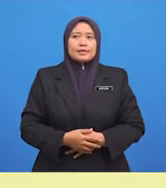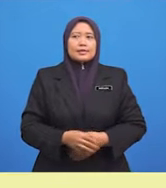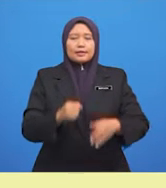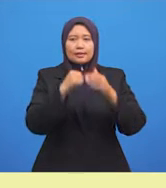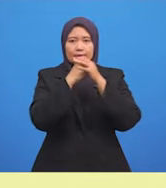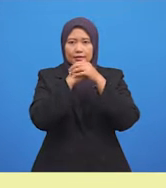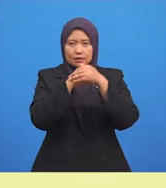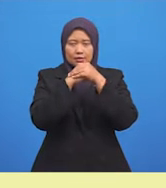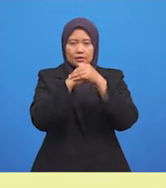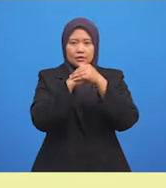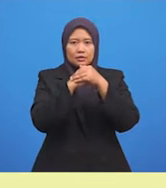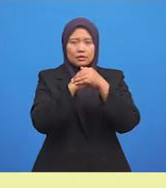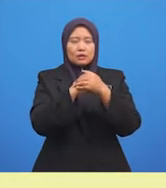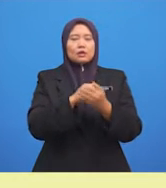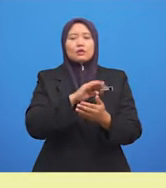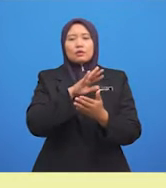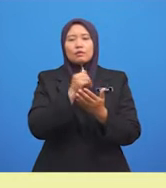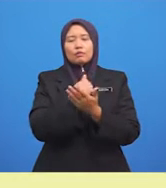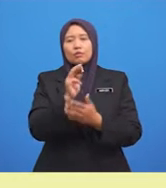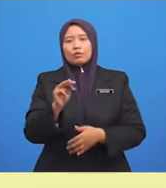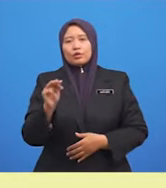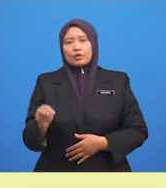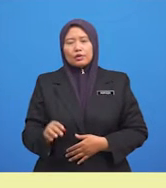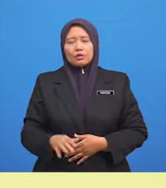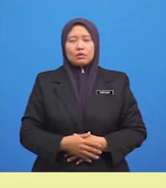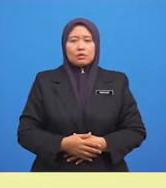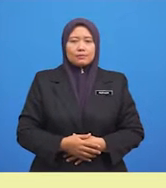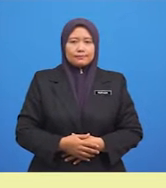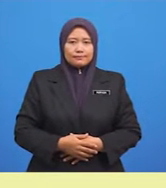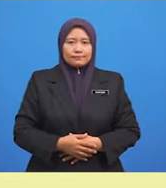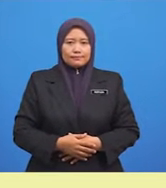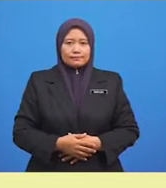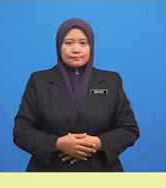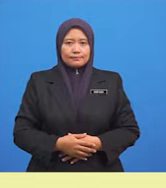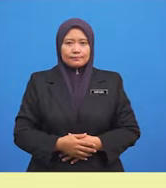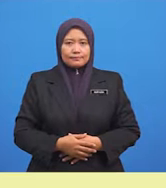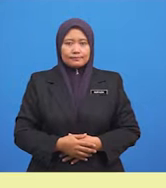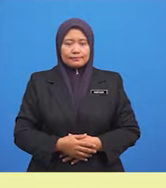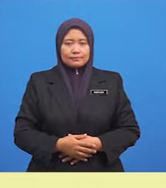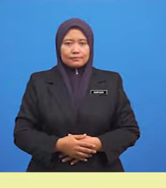Tahniah murid-murid yang berjaya melukis gambar rajah Vans seperti yang tertera.